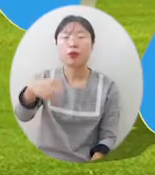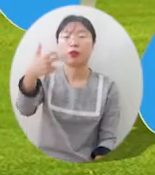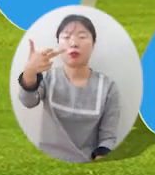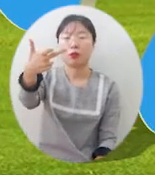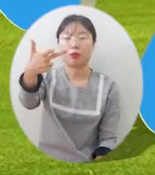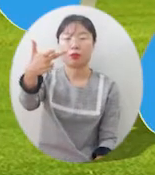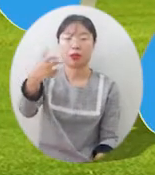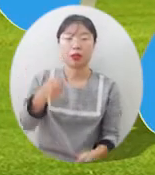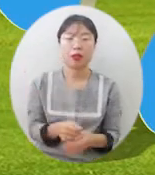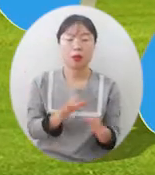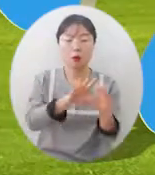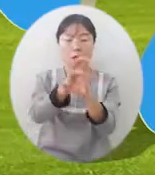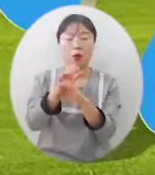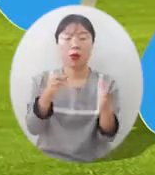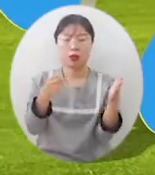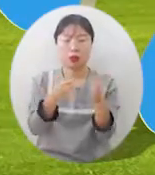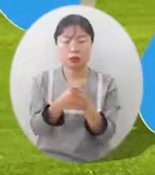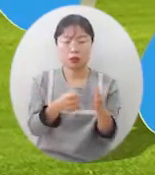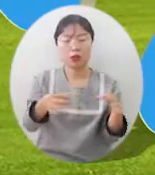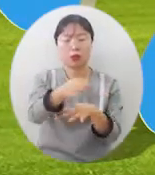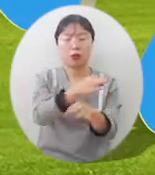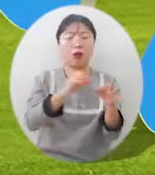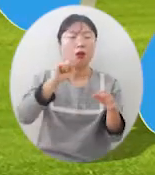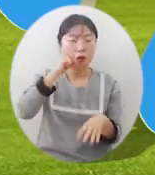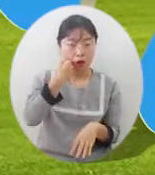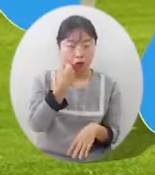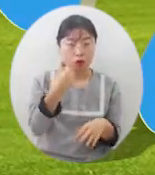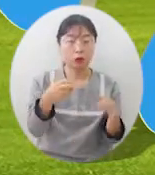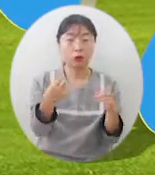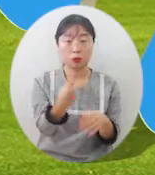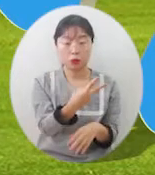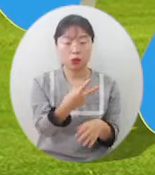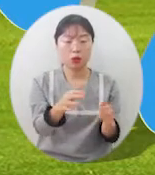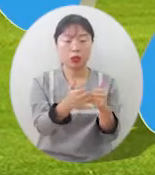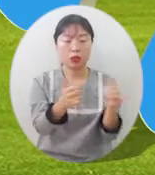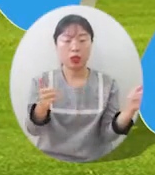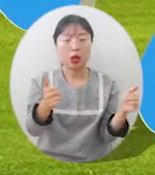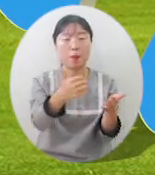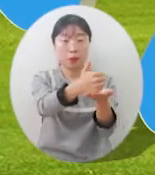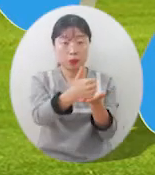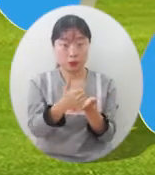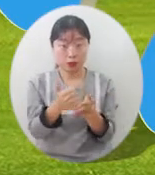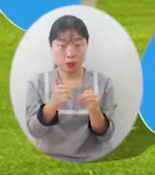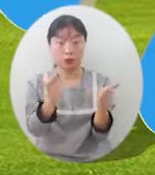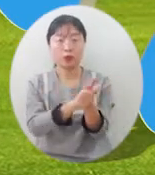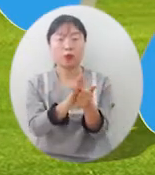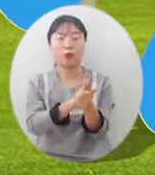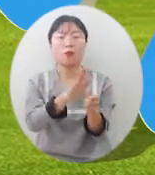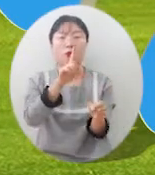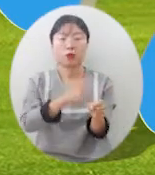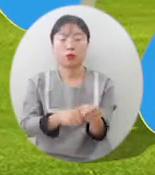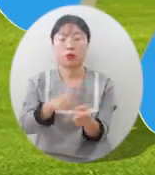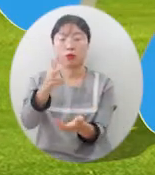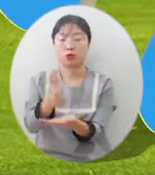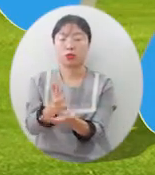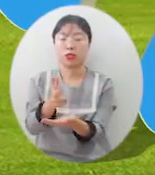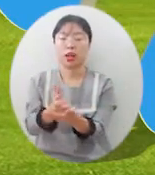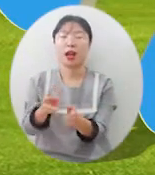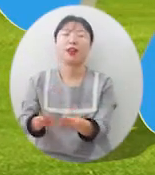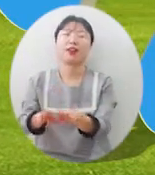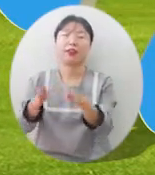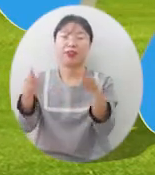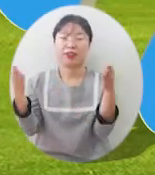17개소이며 코로나19로 어려움을 겪고 있는 지역 주민과 의왕시 방문 귀성객에게 편리한 주차장 이용을